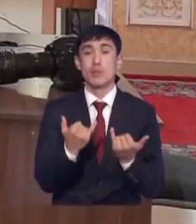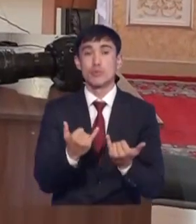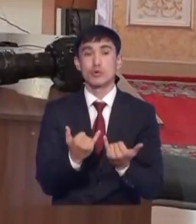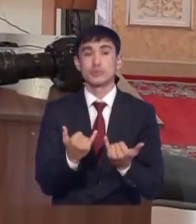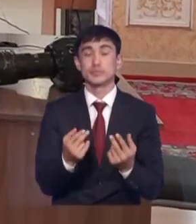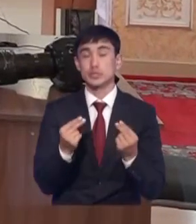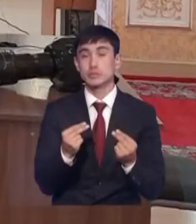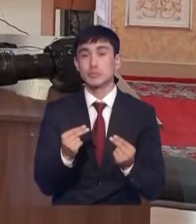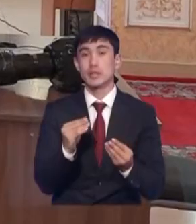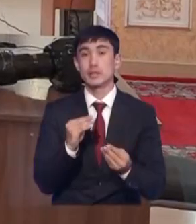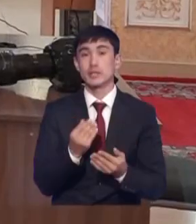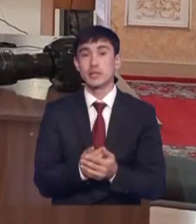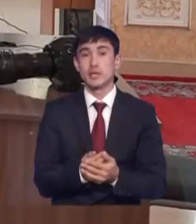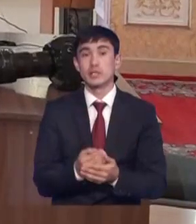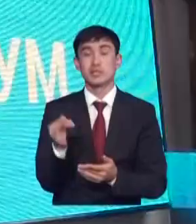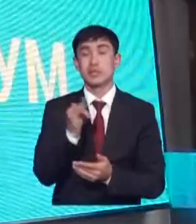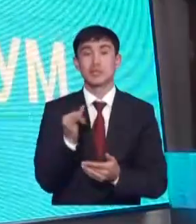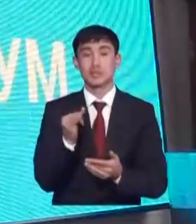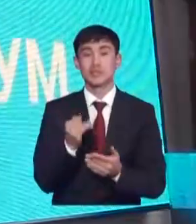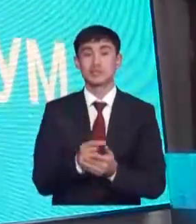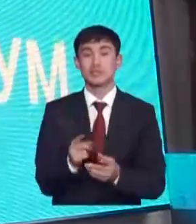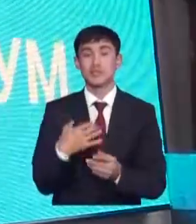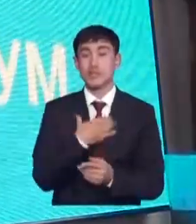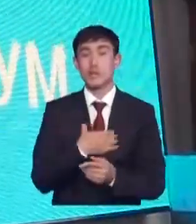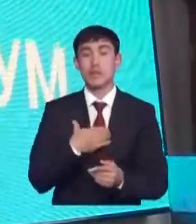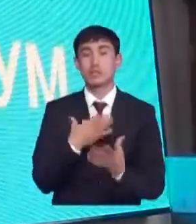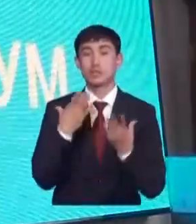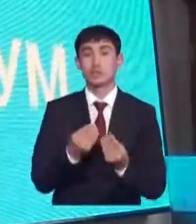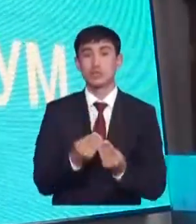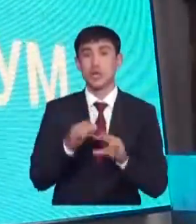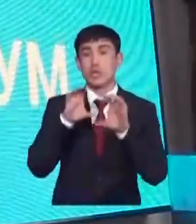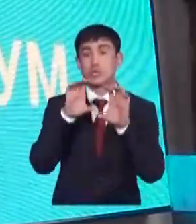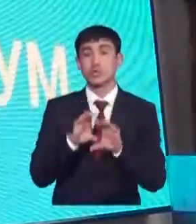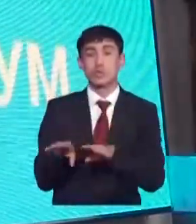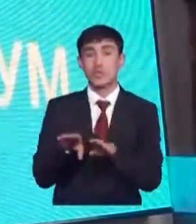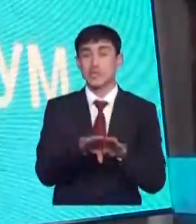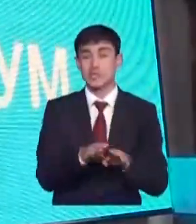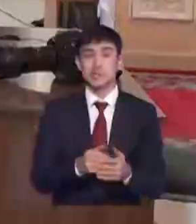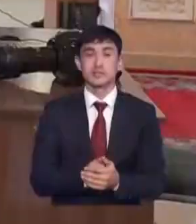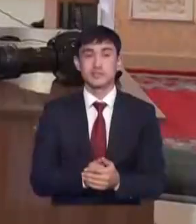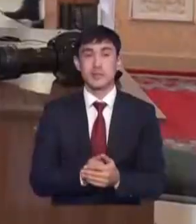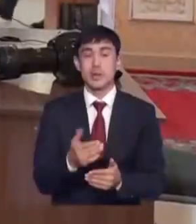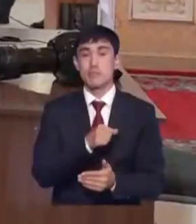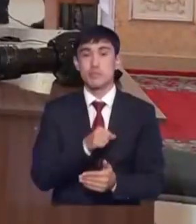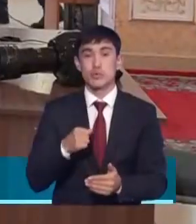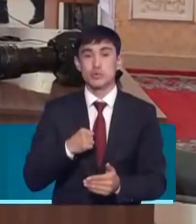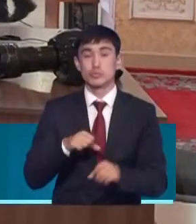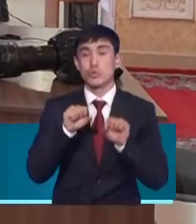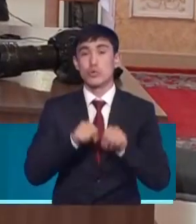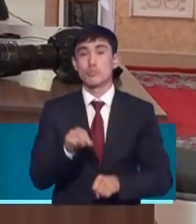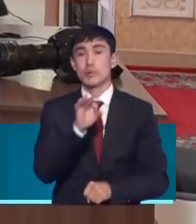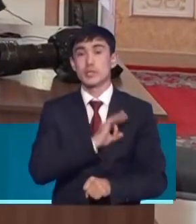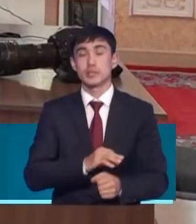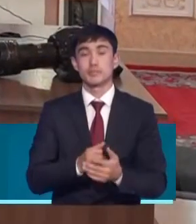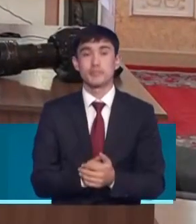мәнінде тарихи маңыз бар күн. Конституцияға сәйкес мен де өзімнің құқымды